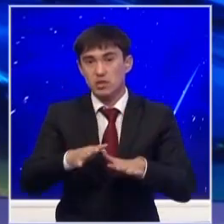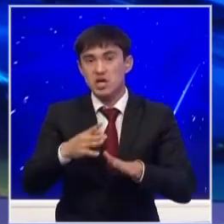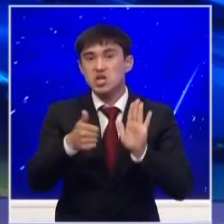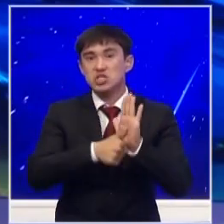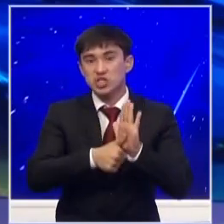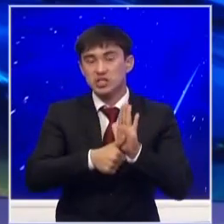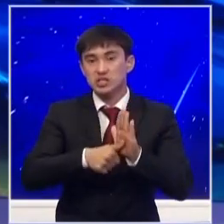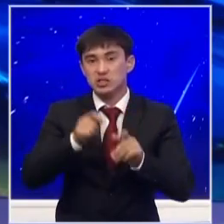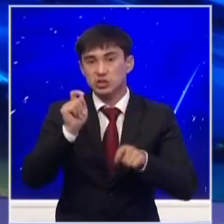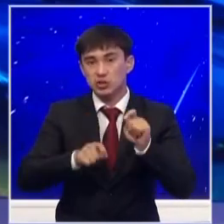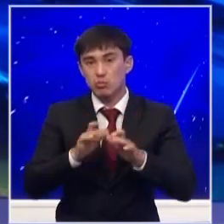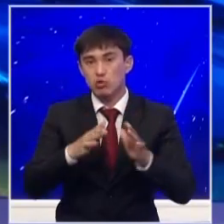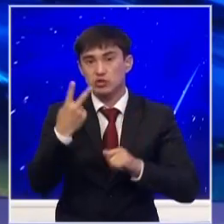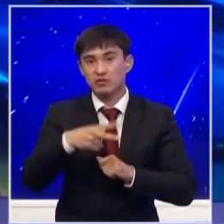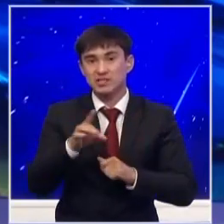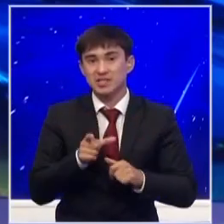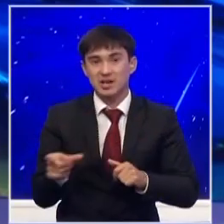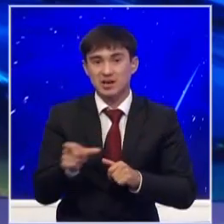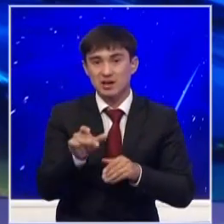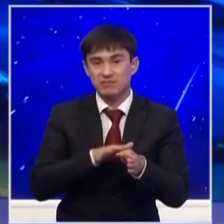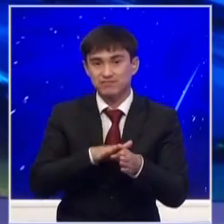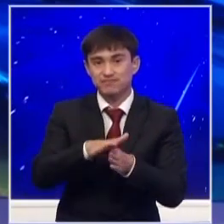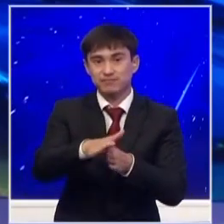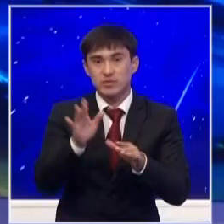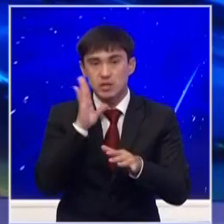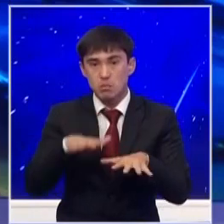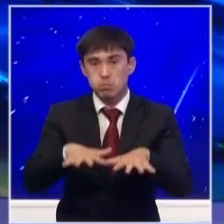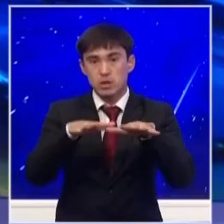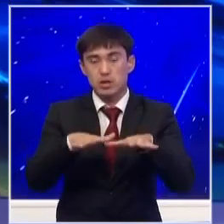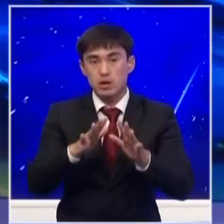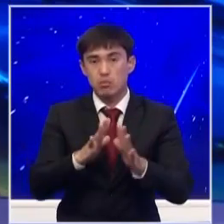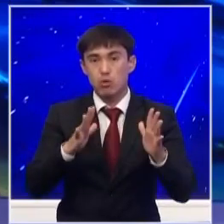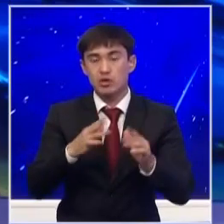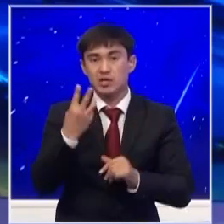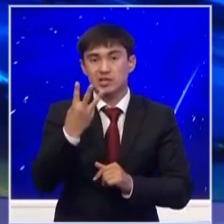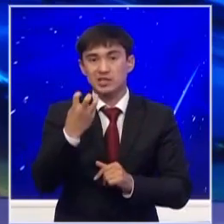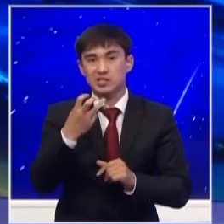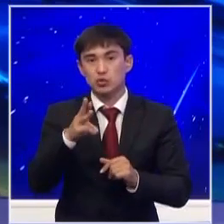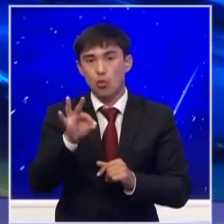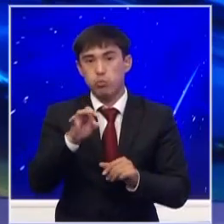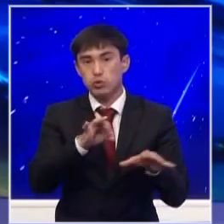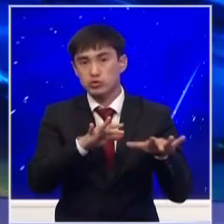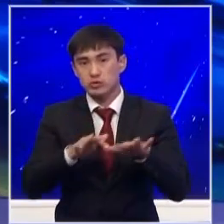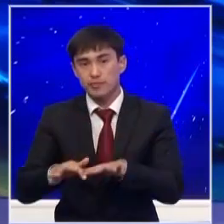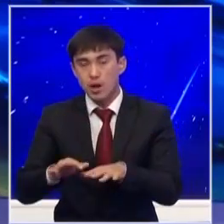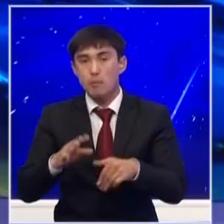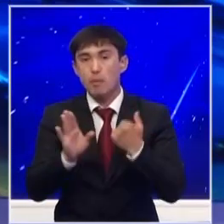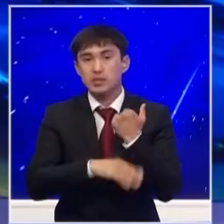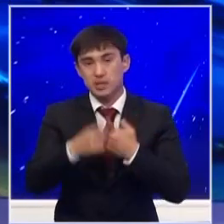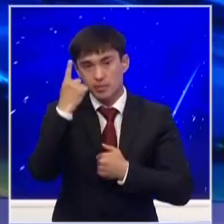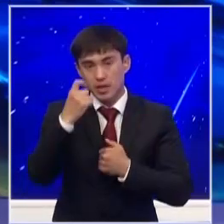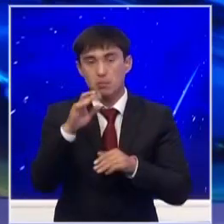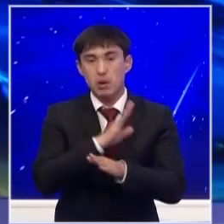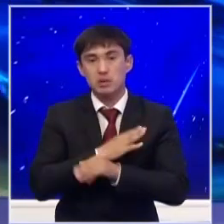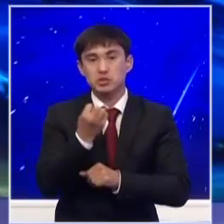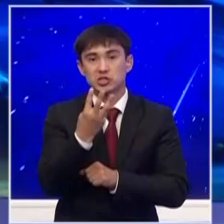6-месячная норма осадков. Больше 20 рек вышли из берегов и затопили регион, сошли более 300 оползней. По последним данным,